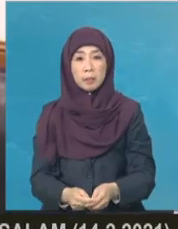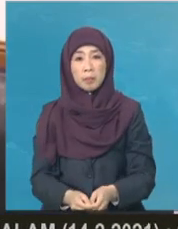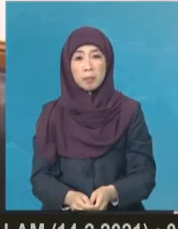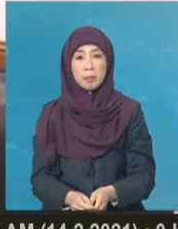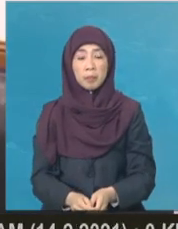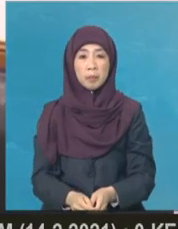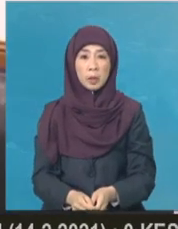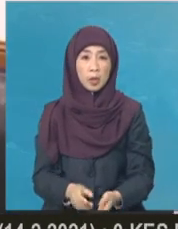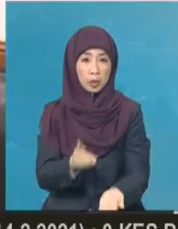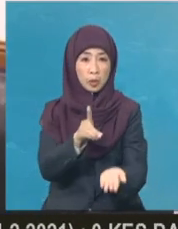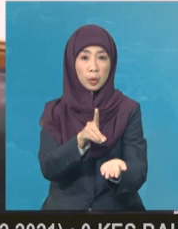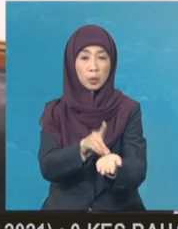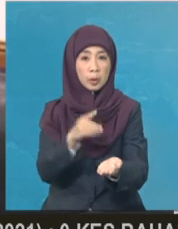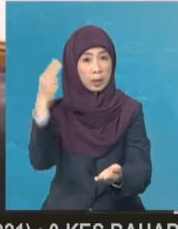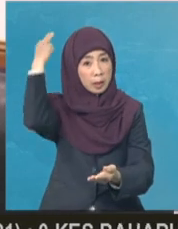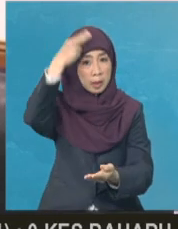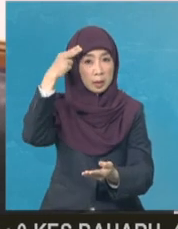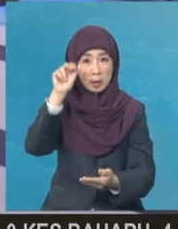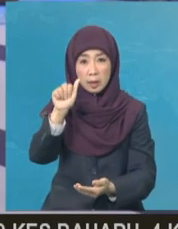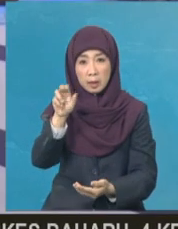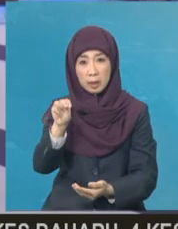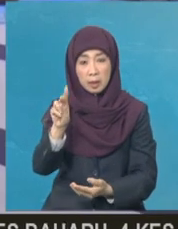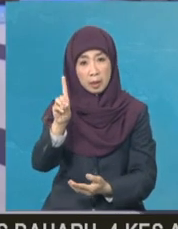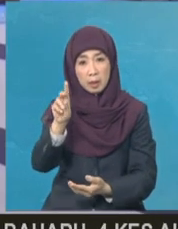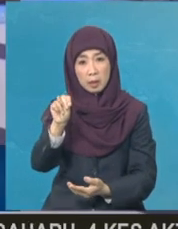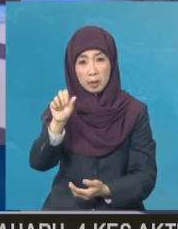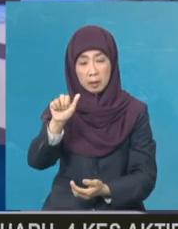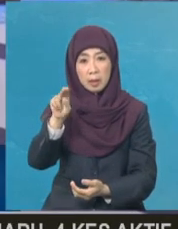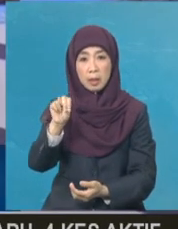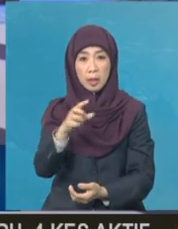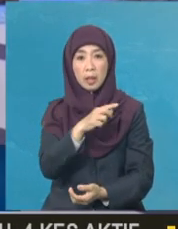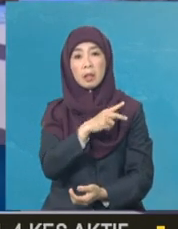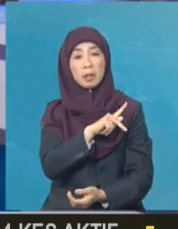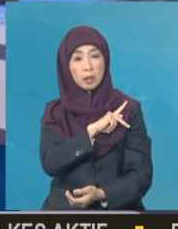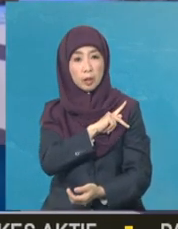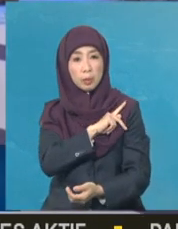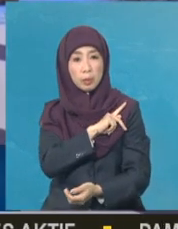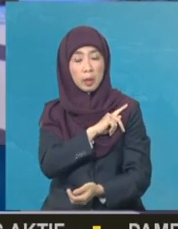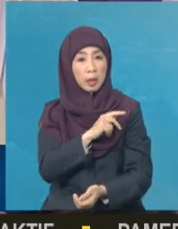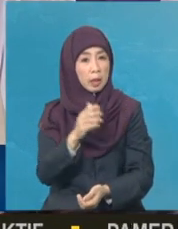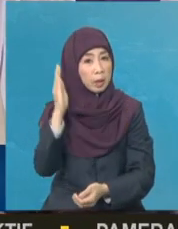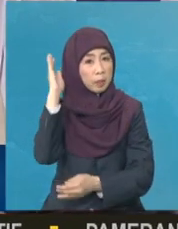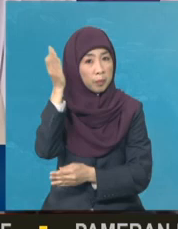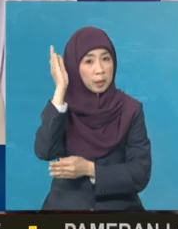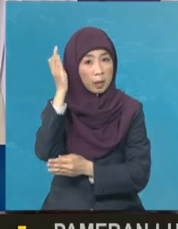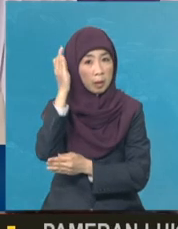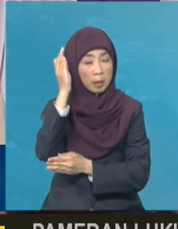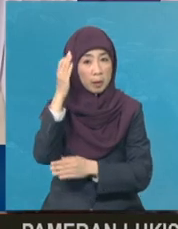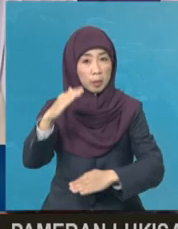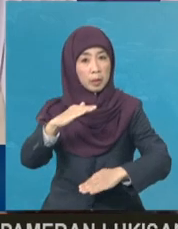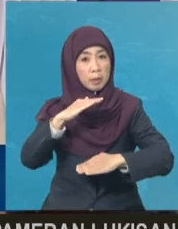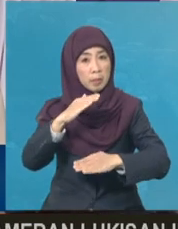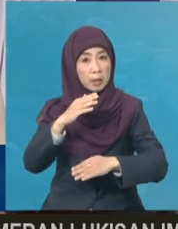Indonesia dokter Awang ajnabi Nazi abang besar rakyat pupuk SB dalam syarahan khasnya menekankan pengoptimalan